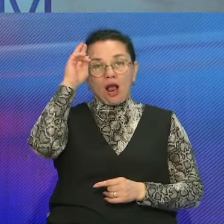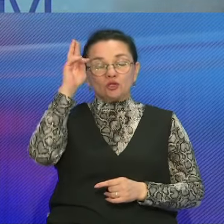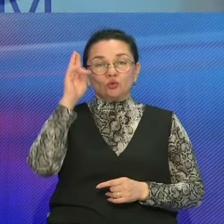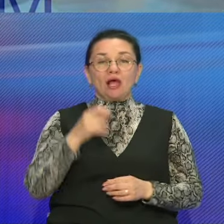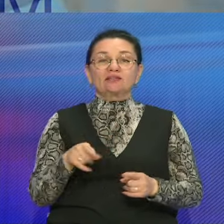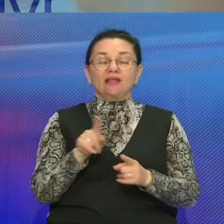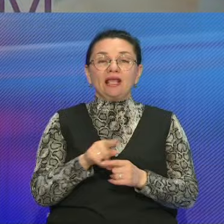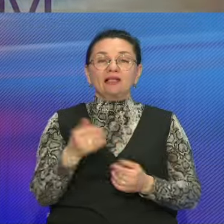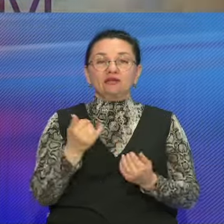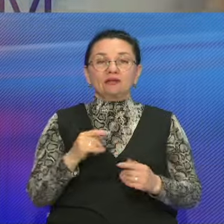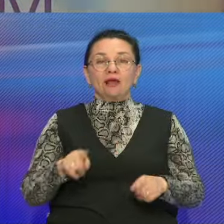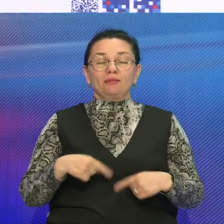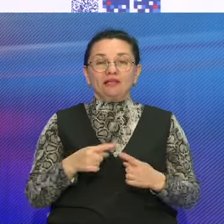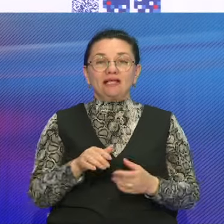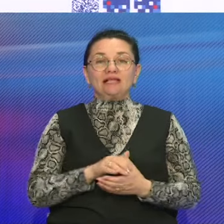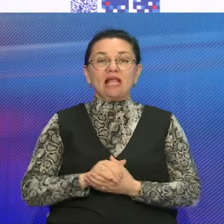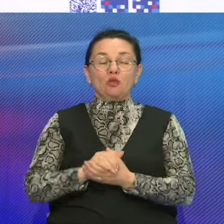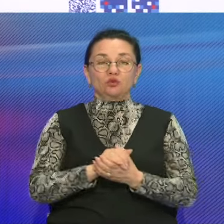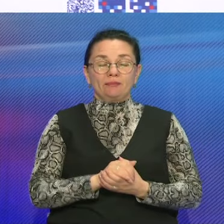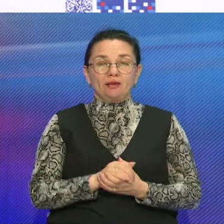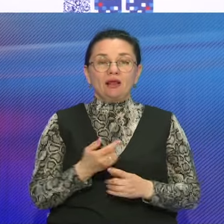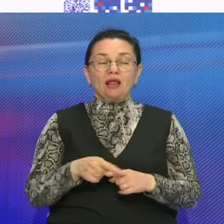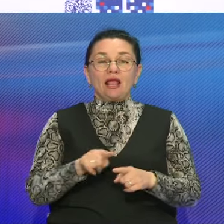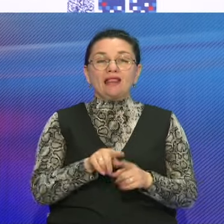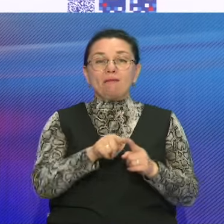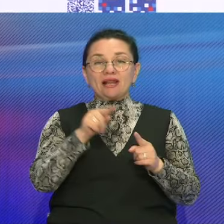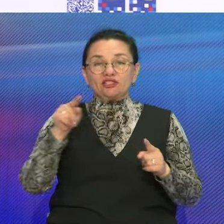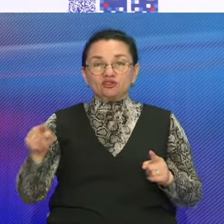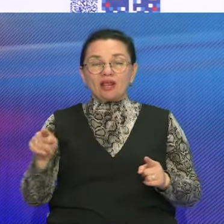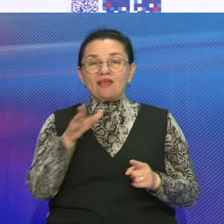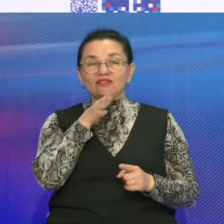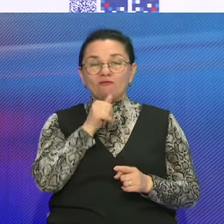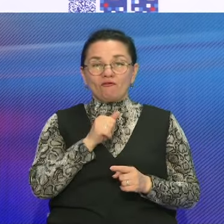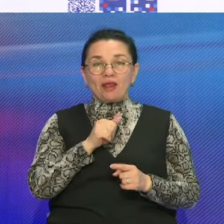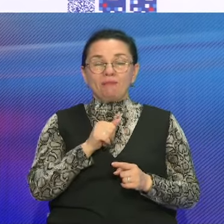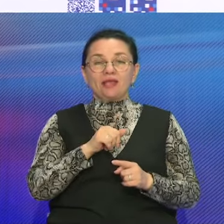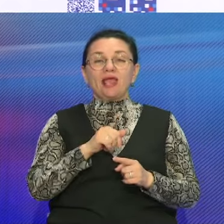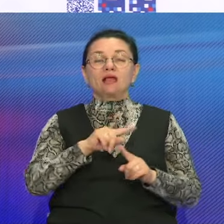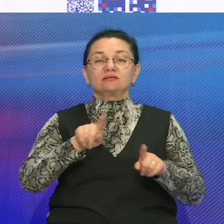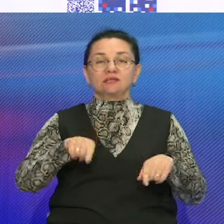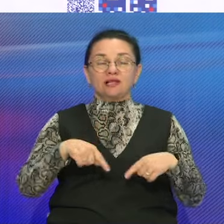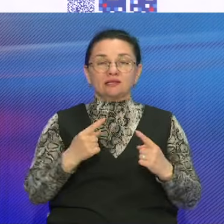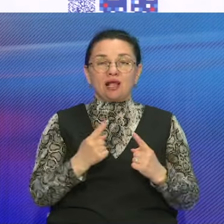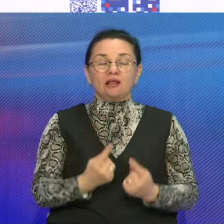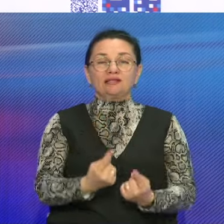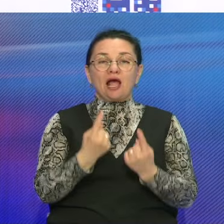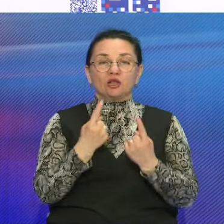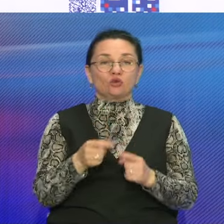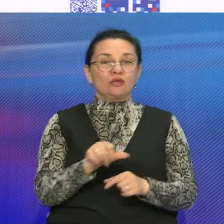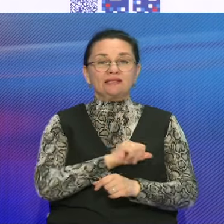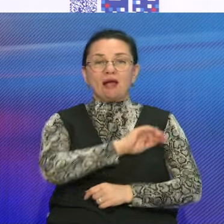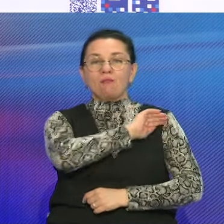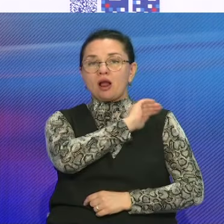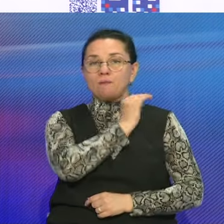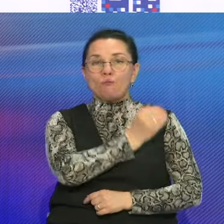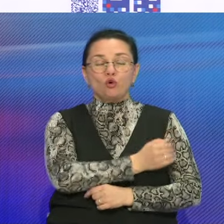союзної держави. На протяжении всего этого времени создавалось одно, наверное, из самых мощных и